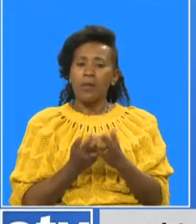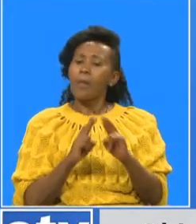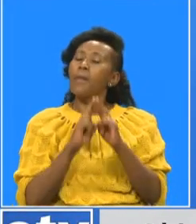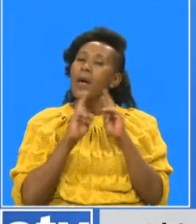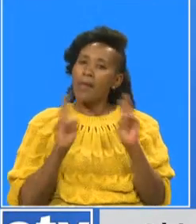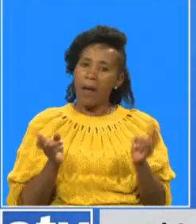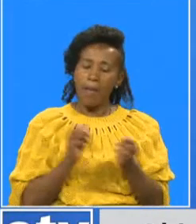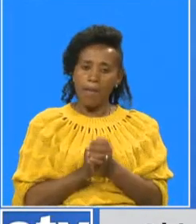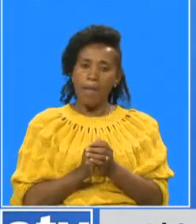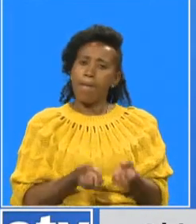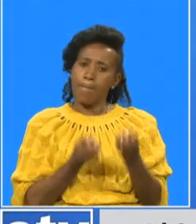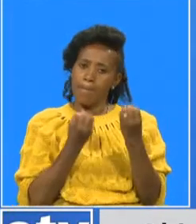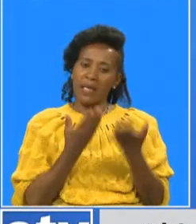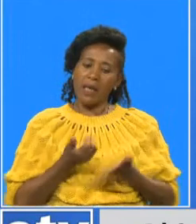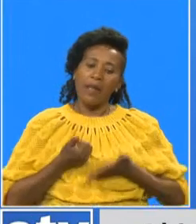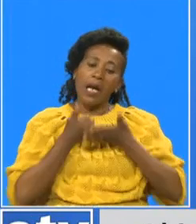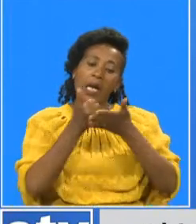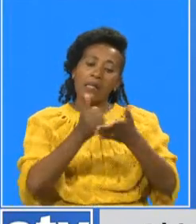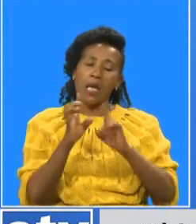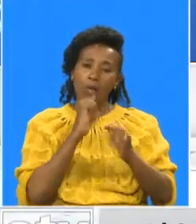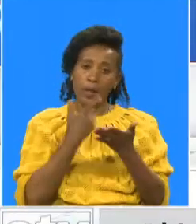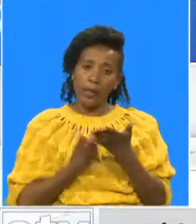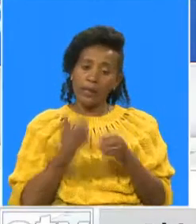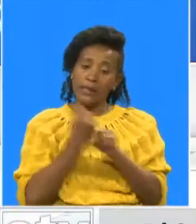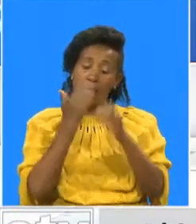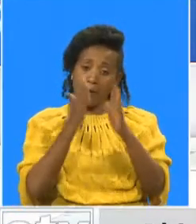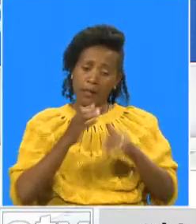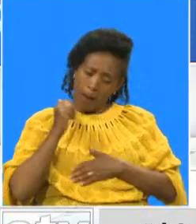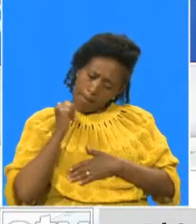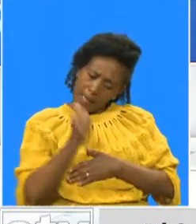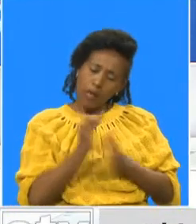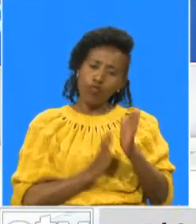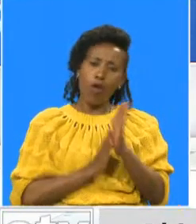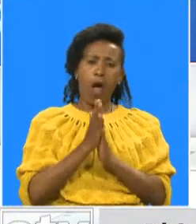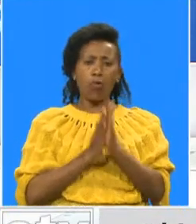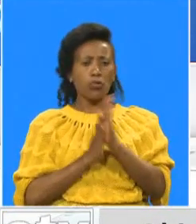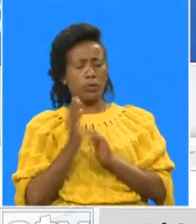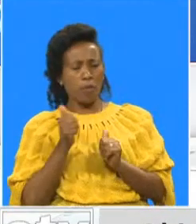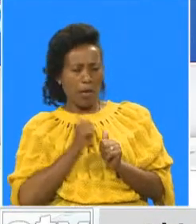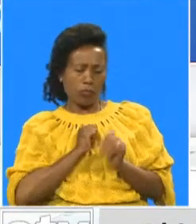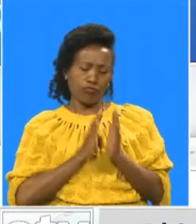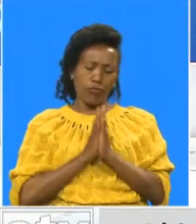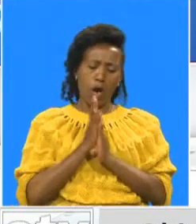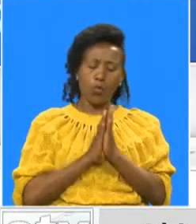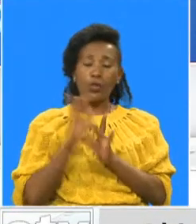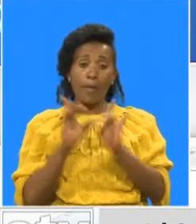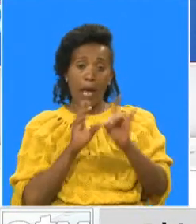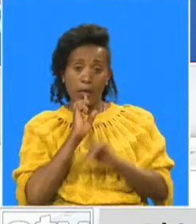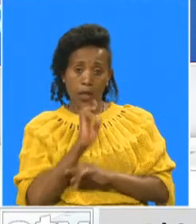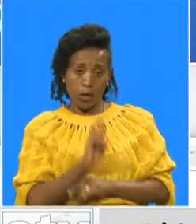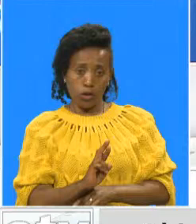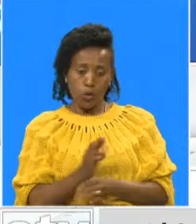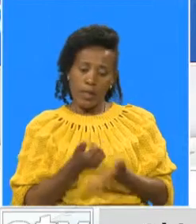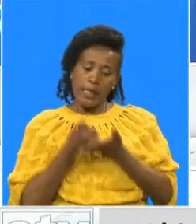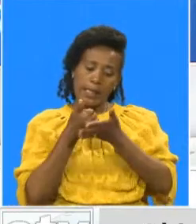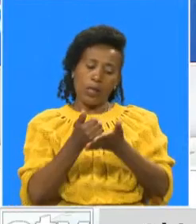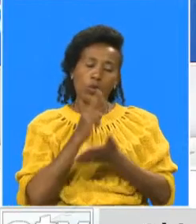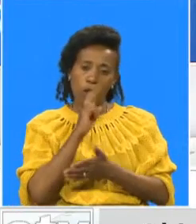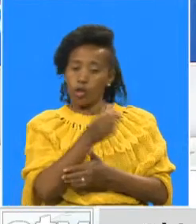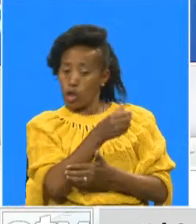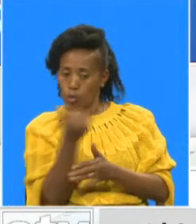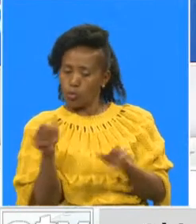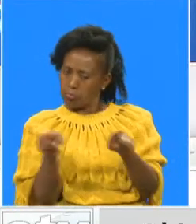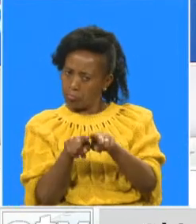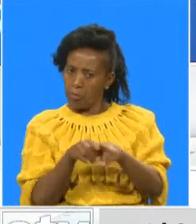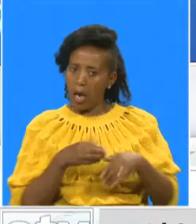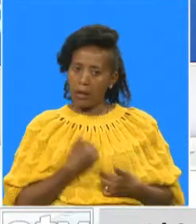በጣም በርካታ እገዛዎችን አድርጓል። ይሄ እንግዲህ ሰራተኛው በራሱ ተነሳሽነት የሚያደርጋቸው እገዛዎች ናቸው። ሌሎችም